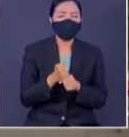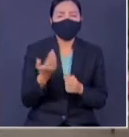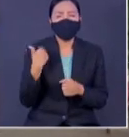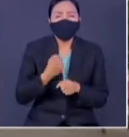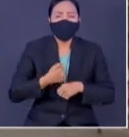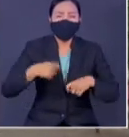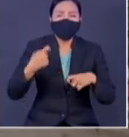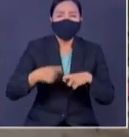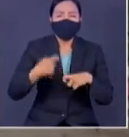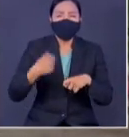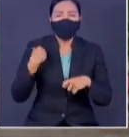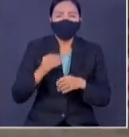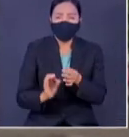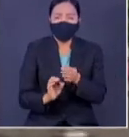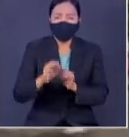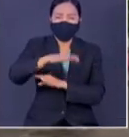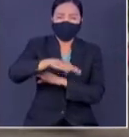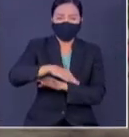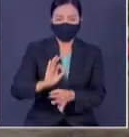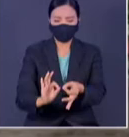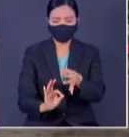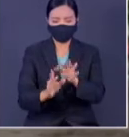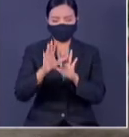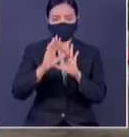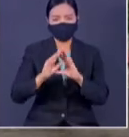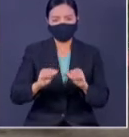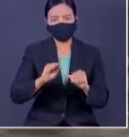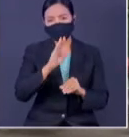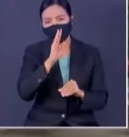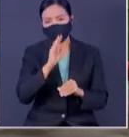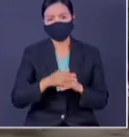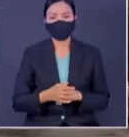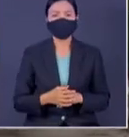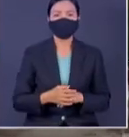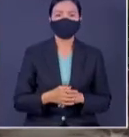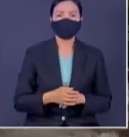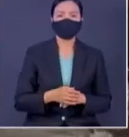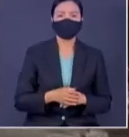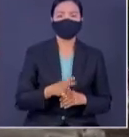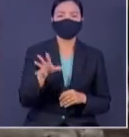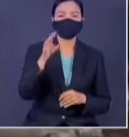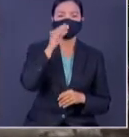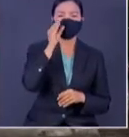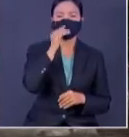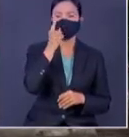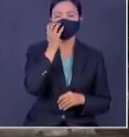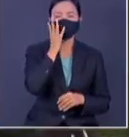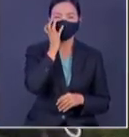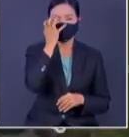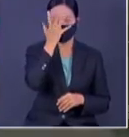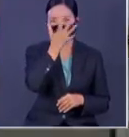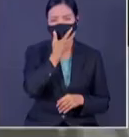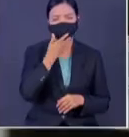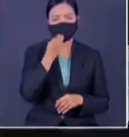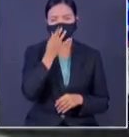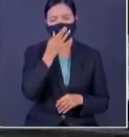านกันอย่างยากลำบากตอนที่ดับไฟช่วงเย็นนะครับผ้านั้นเอามากันเพื่อไม่ให้สูดดมสารเคมีเหล่านี้เข้าไปเพราะมันแสบหน้าแสบจมูกไปหมดนะ